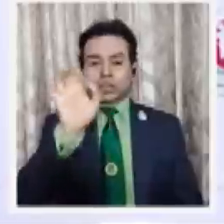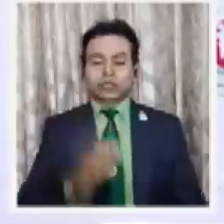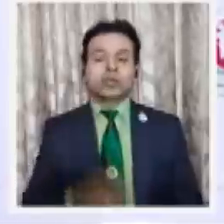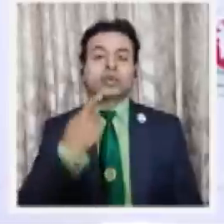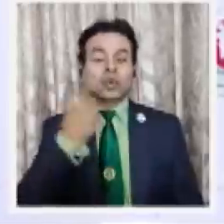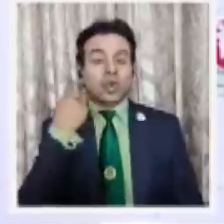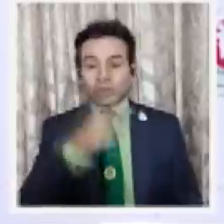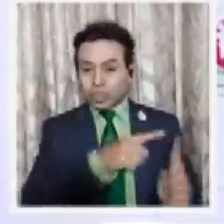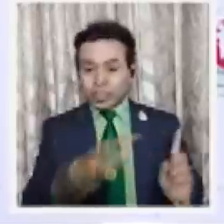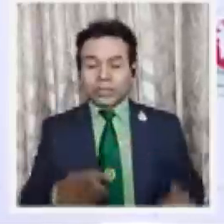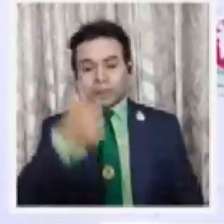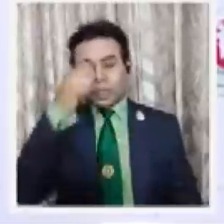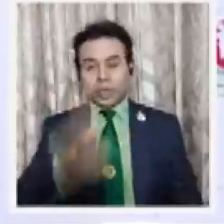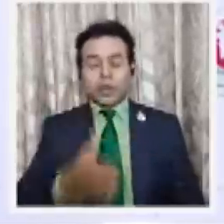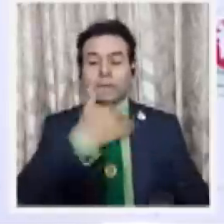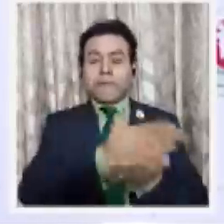1,191 জন,